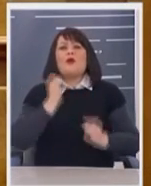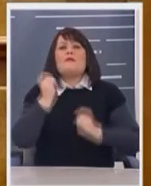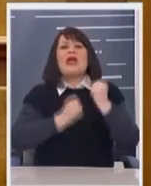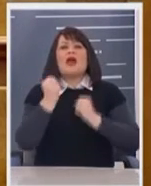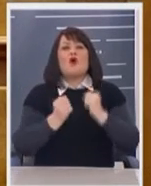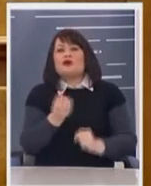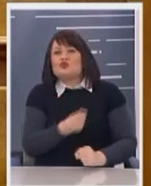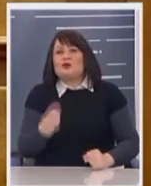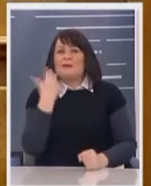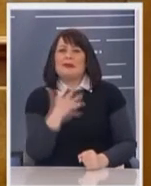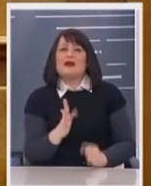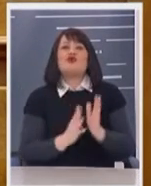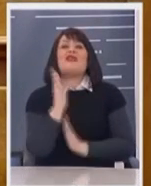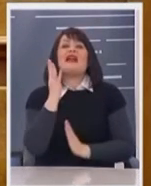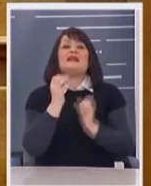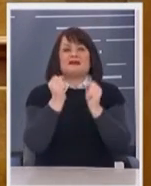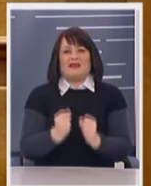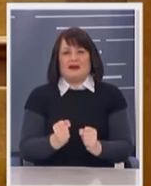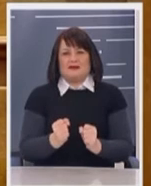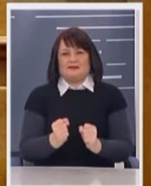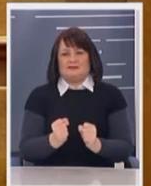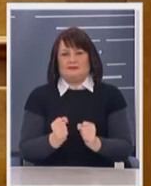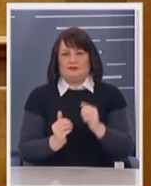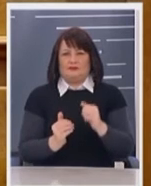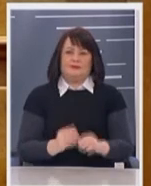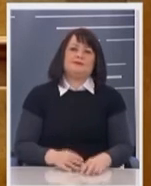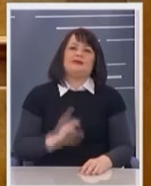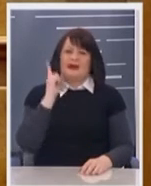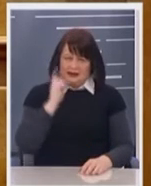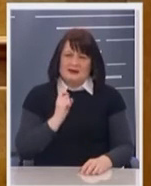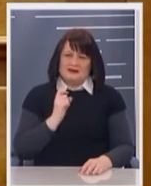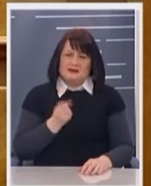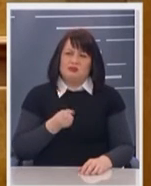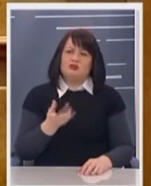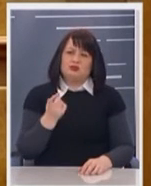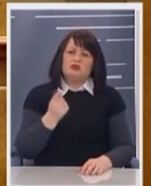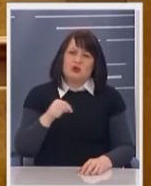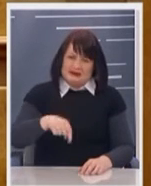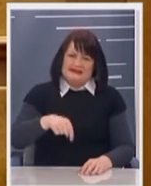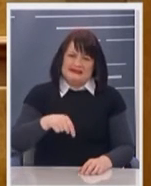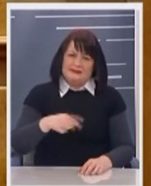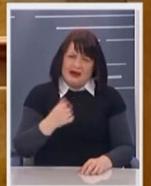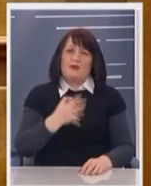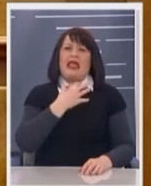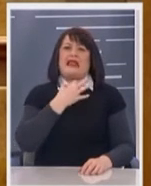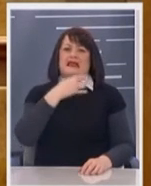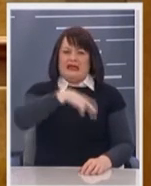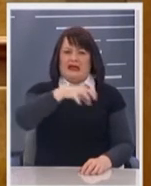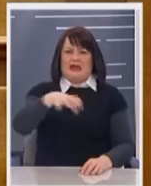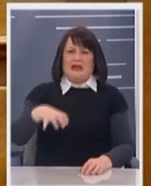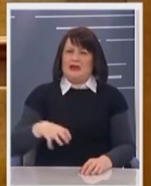Αγώνων, 514. Ξέρετε πόσες κλίνες έχουμε σήμερα στις ΜΕΘ που λειτουργούν?